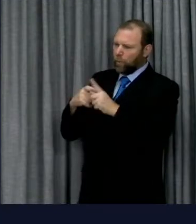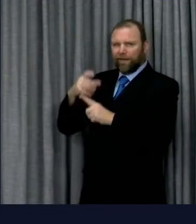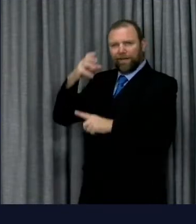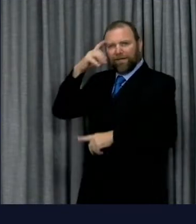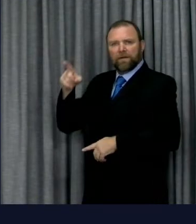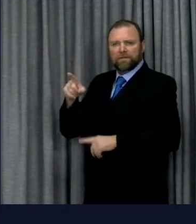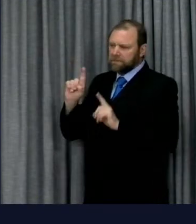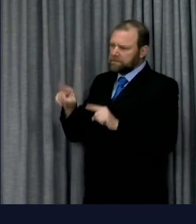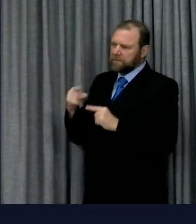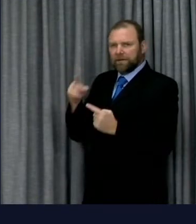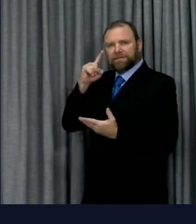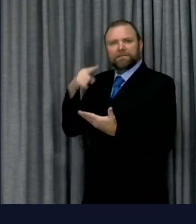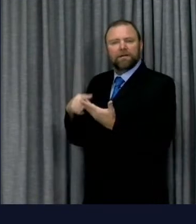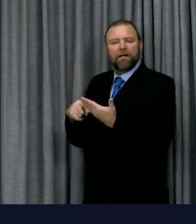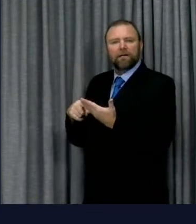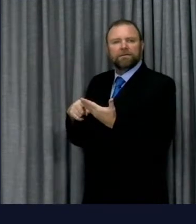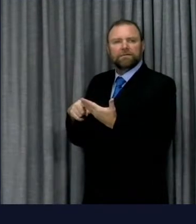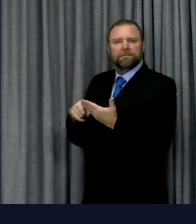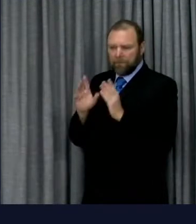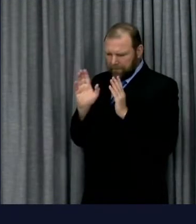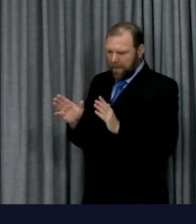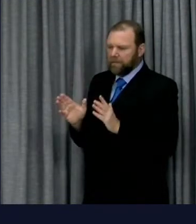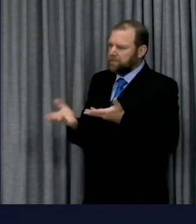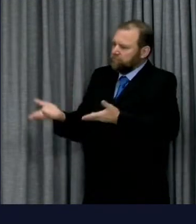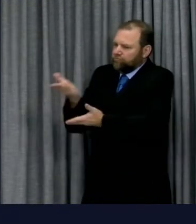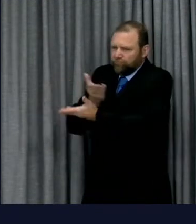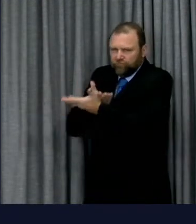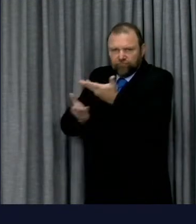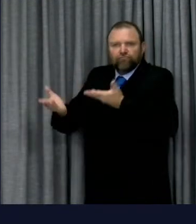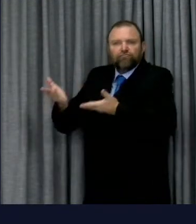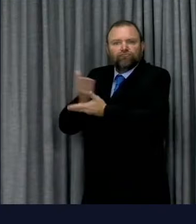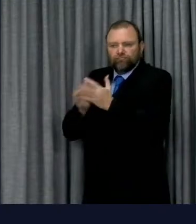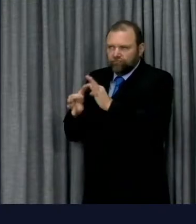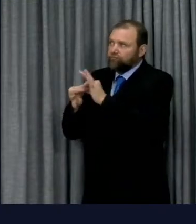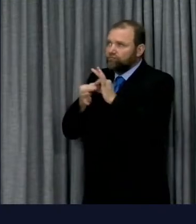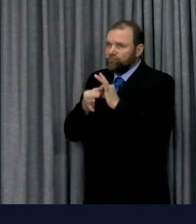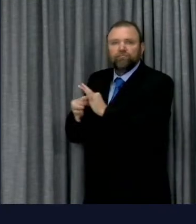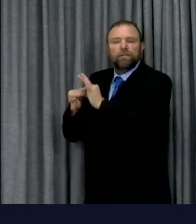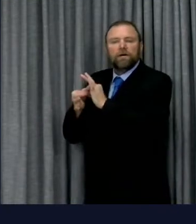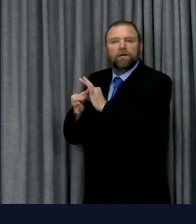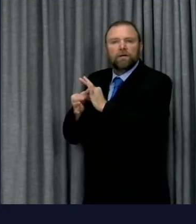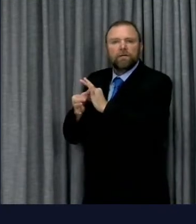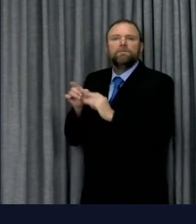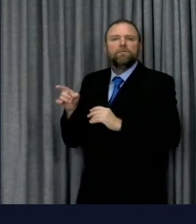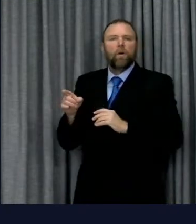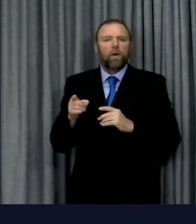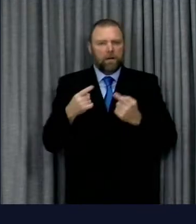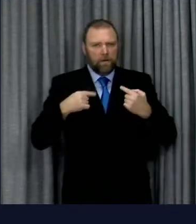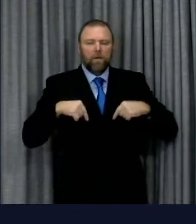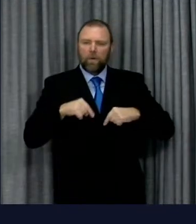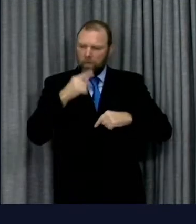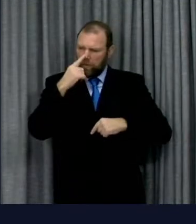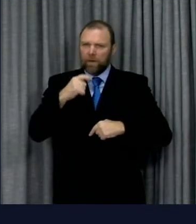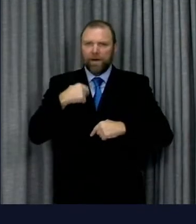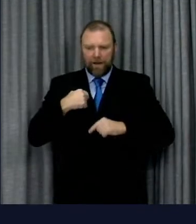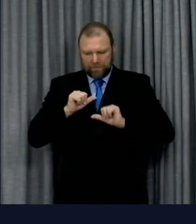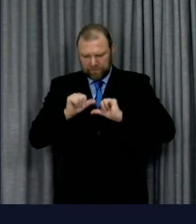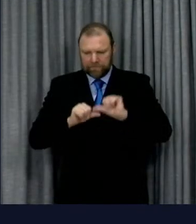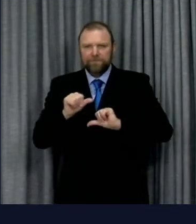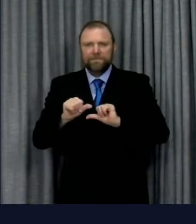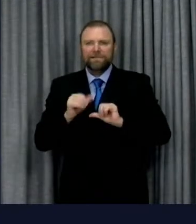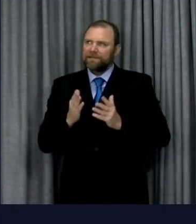yw i cael pob un ar y bwrdd dy gilydd i weld y tystiolaeth ac i trafod y